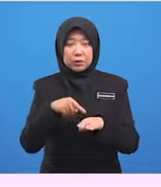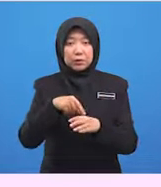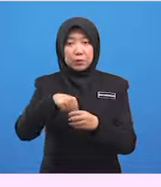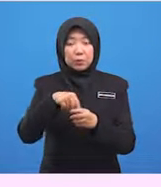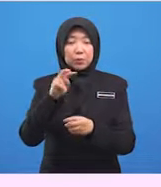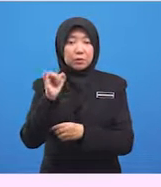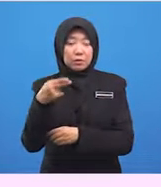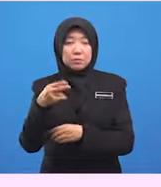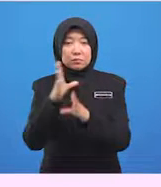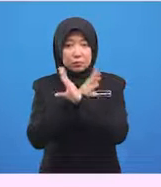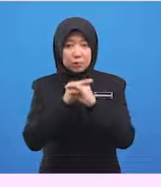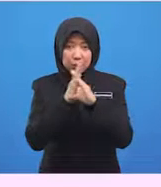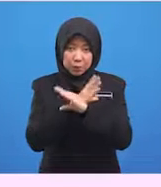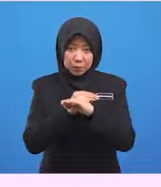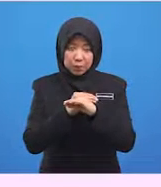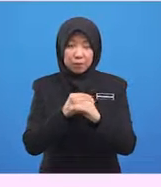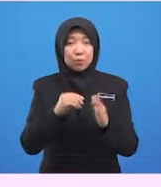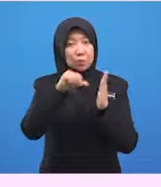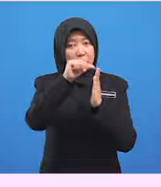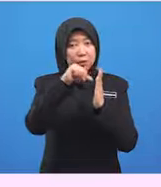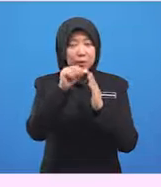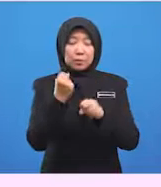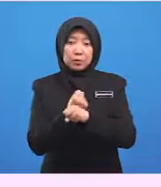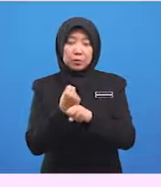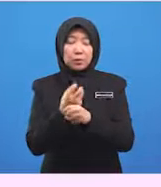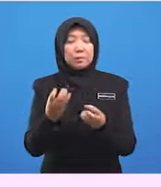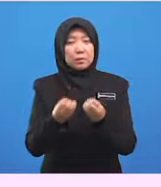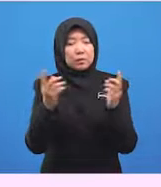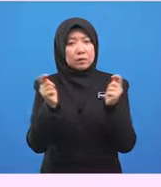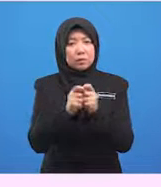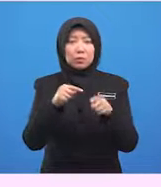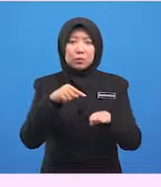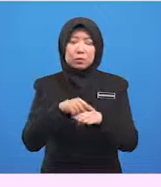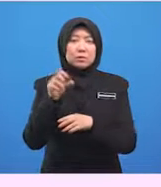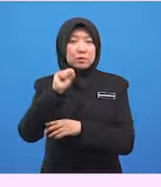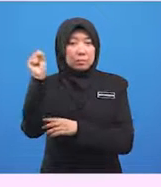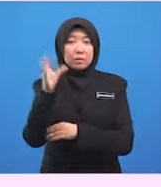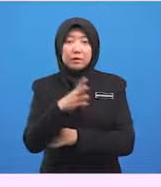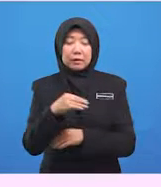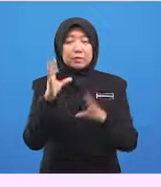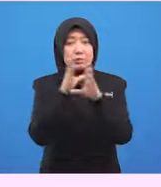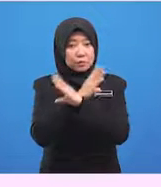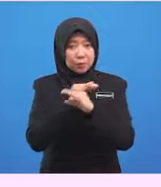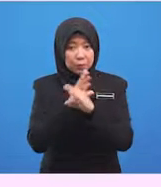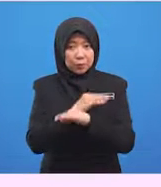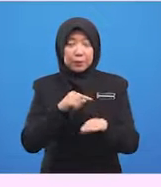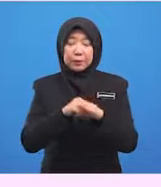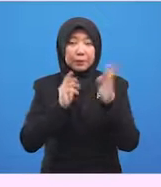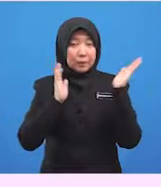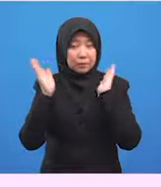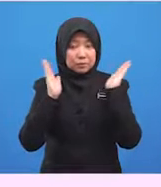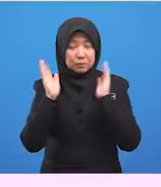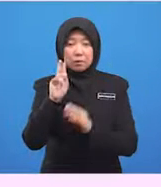Sarawak ukiran batu gula banyak ditemui di Sabah dan Serawak sementara di Indonesia